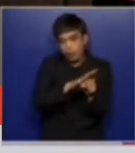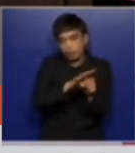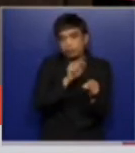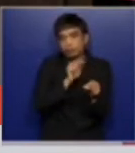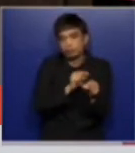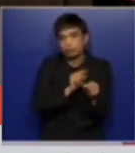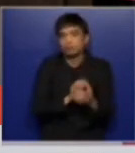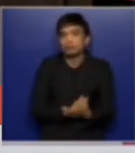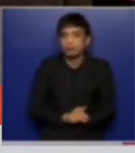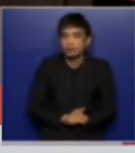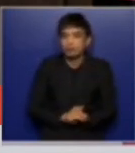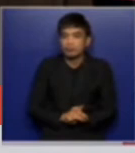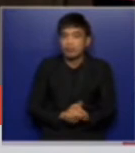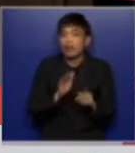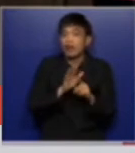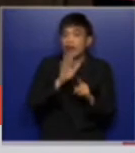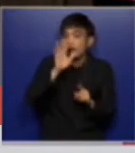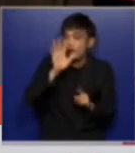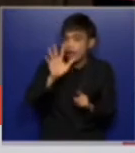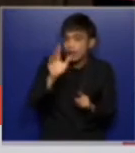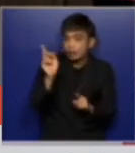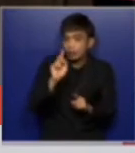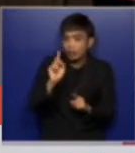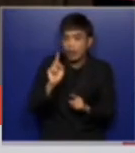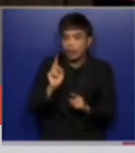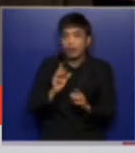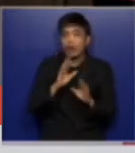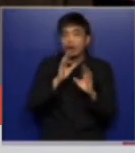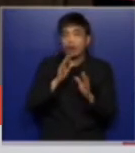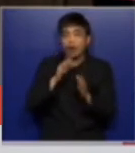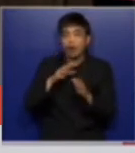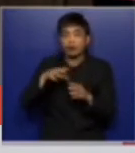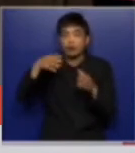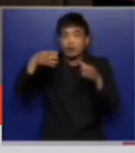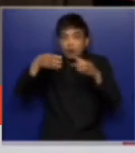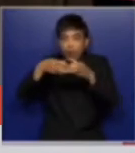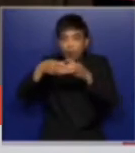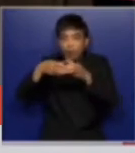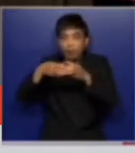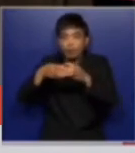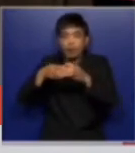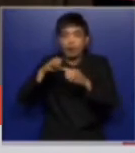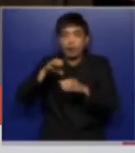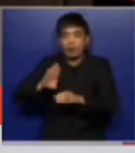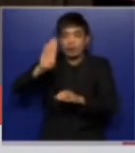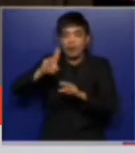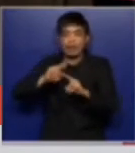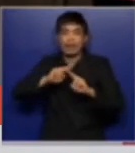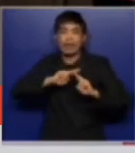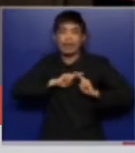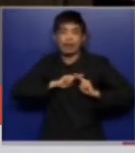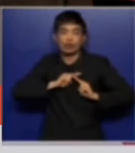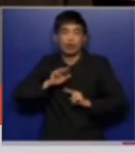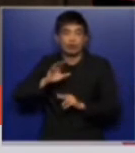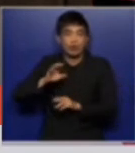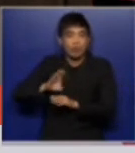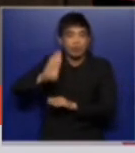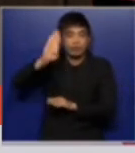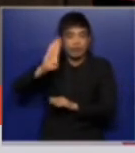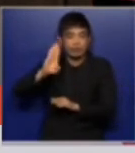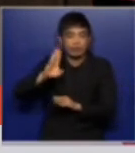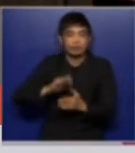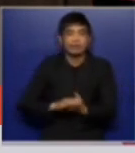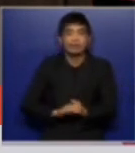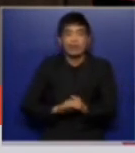าปัจจัยที่5คือการใช้จ่ายของภาคเอกชนท่านประธานครับดัชนีความเชื่อมั่นทางเศรษฐกิจลดลงอย่างต่อเนื่